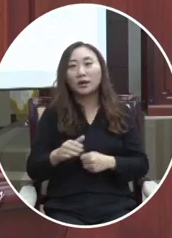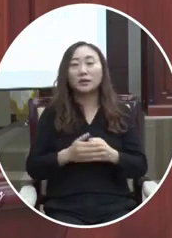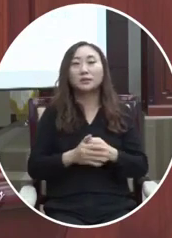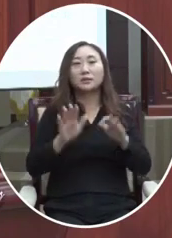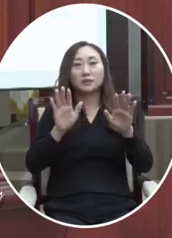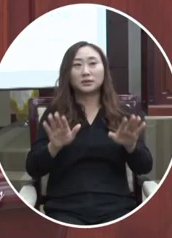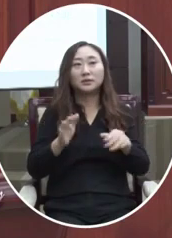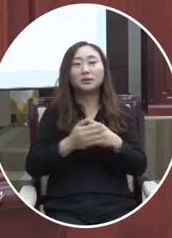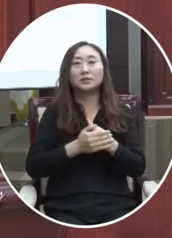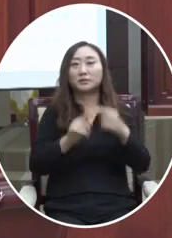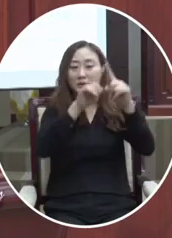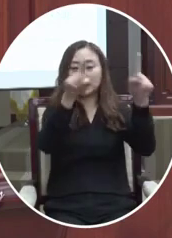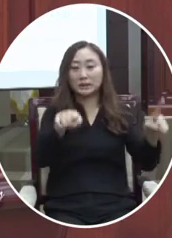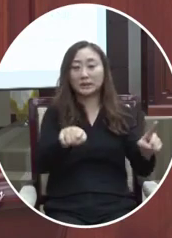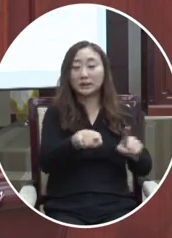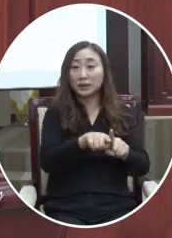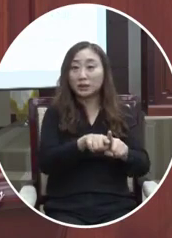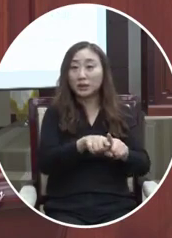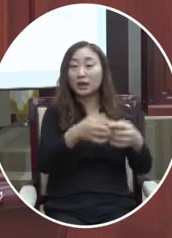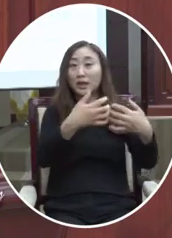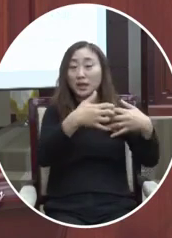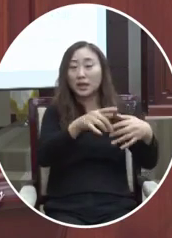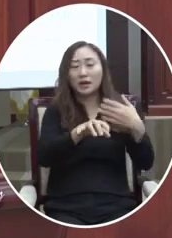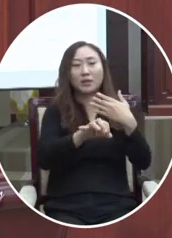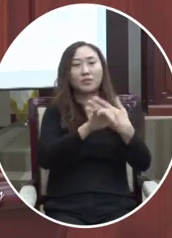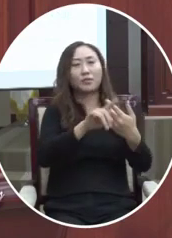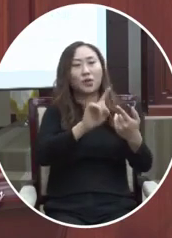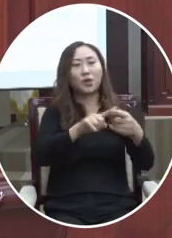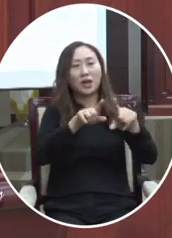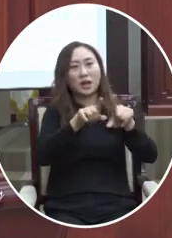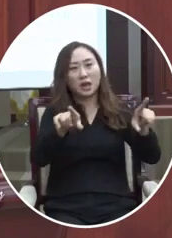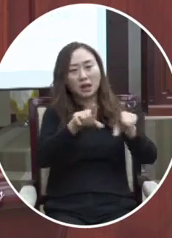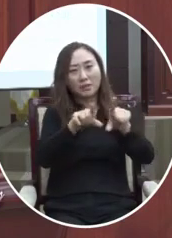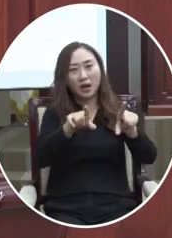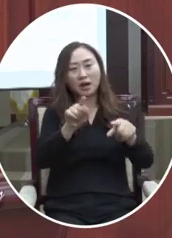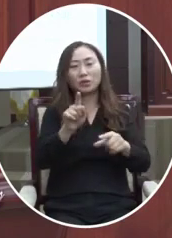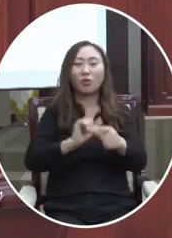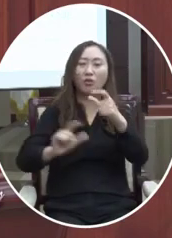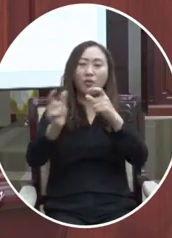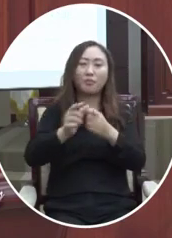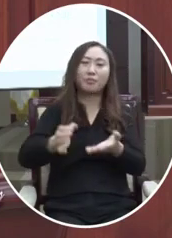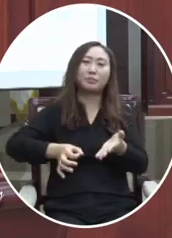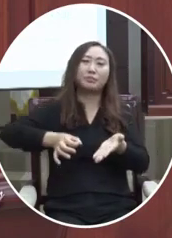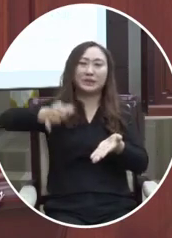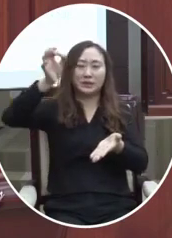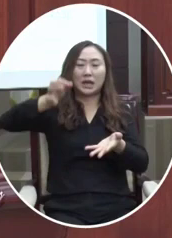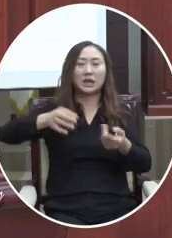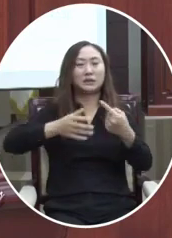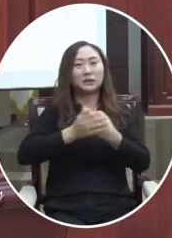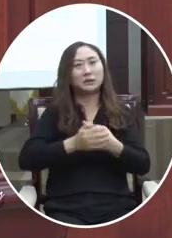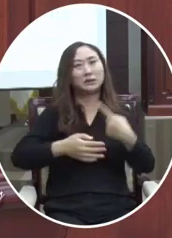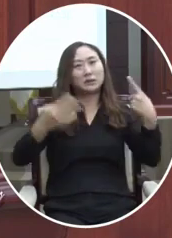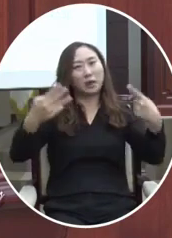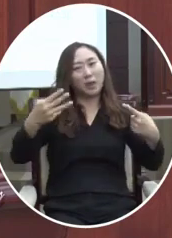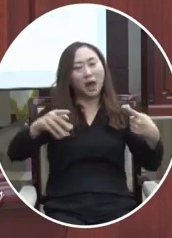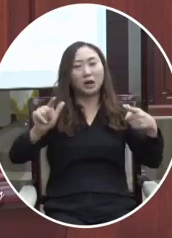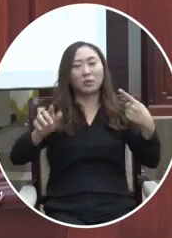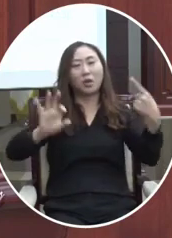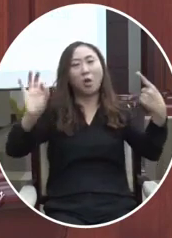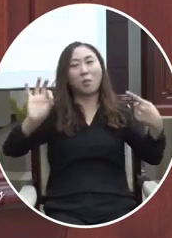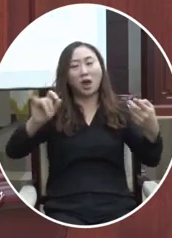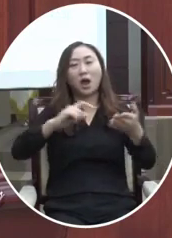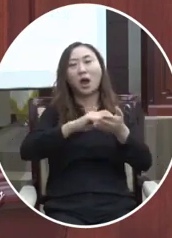그런데 배리어 프리 키오스크의 설치 비용은 소프트웨어 등에 따라 일반 키오스크에 비해 가격이 3배에서 10배 정도